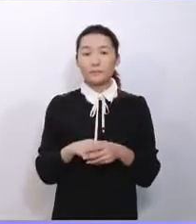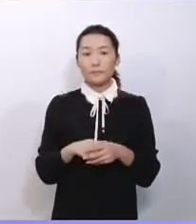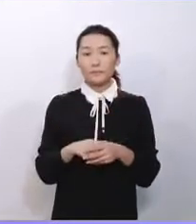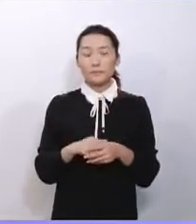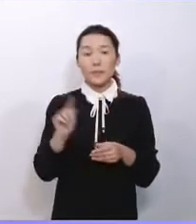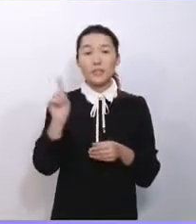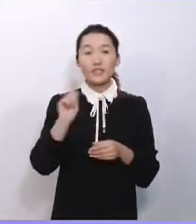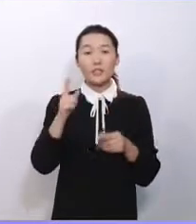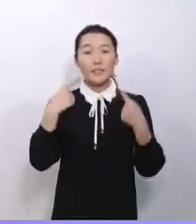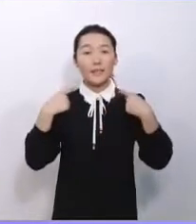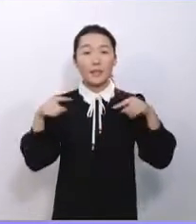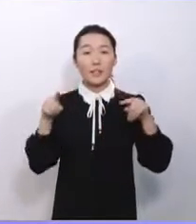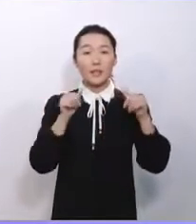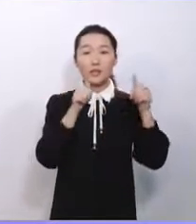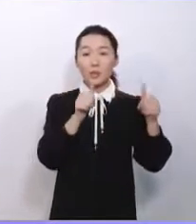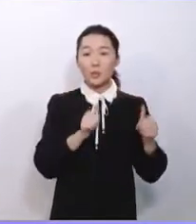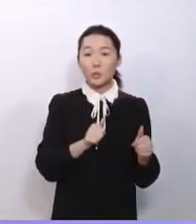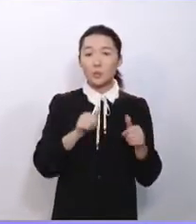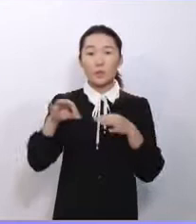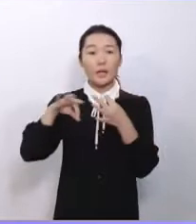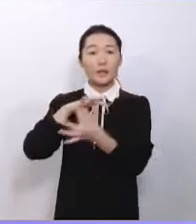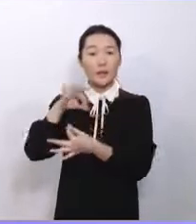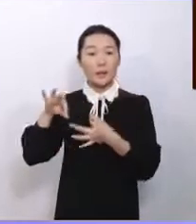Чем отличается рисунок от схемы?